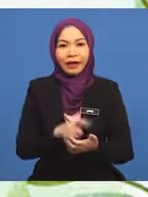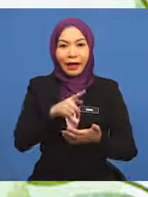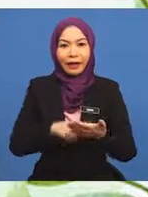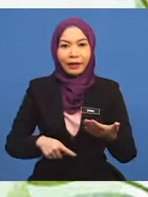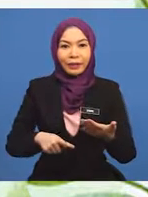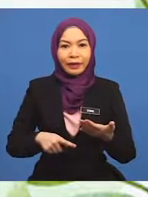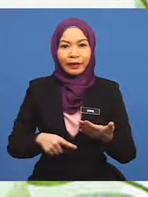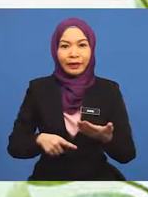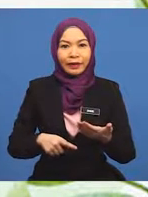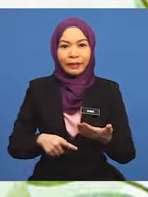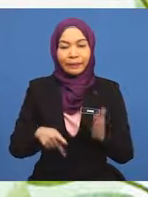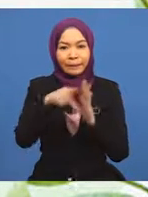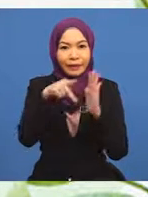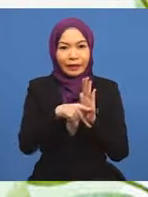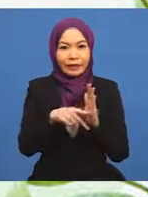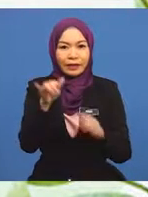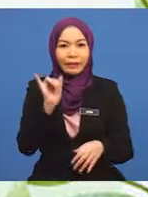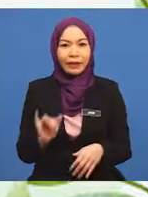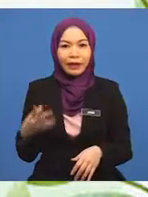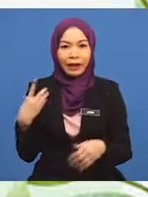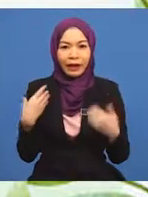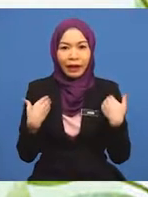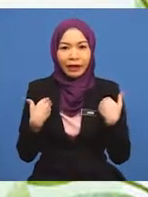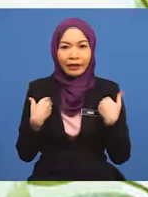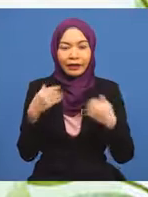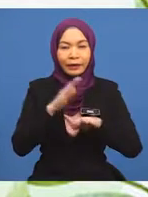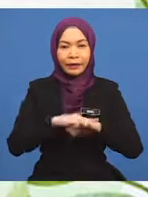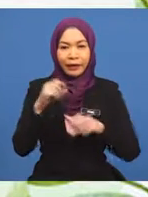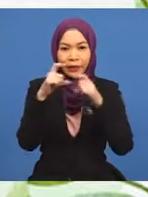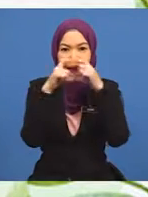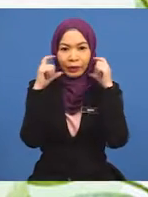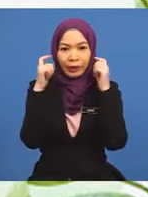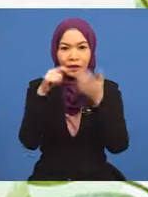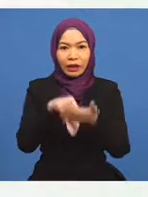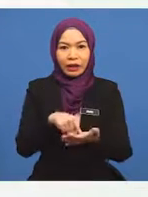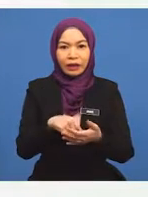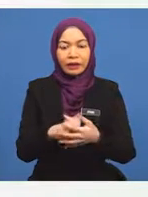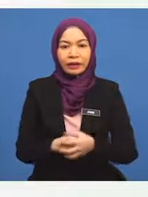apakah prinsip yang ada pada pelitup muka ini?